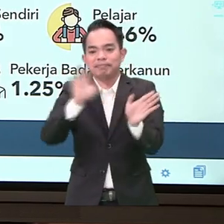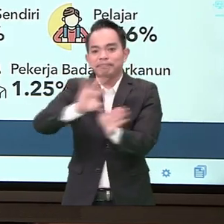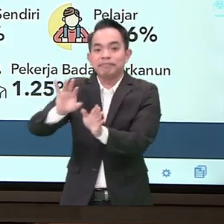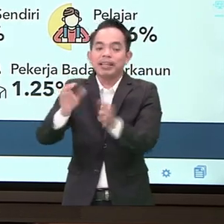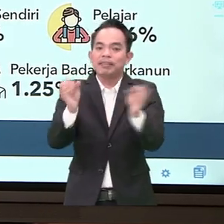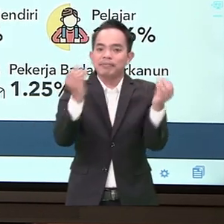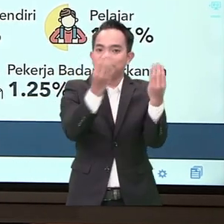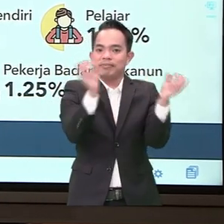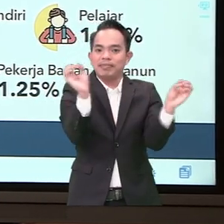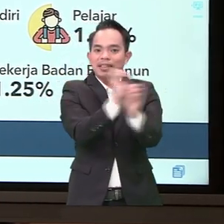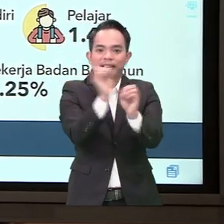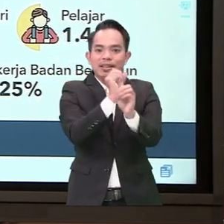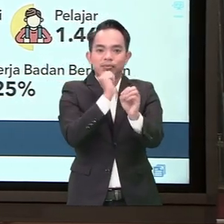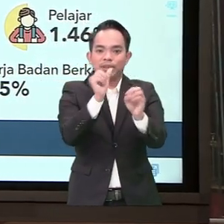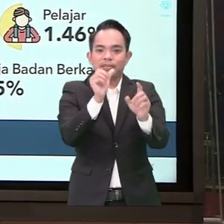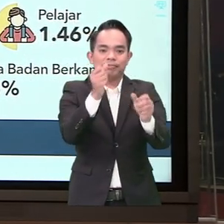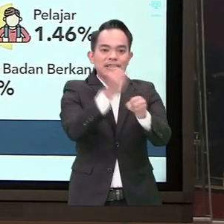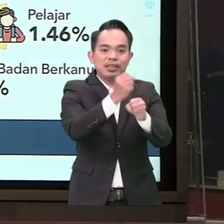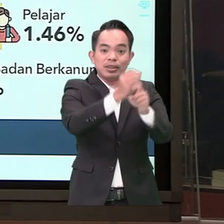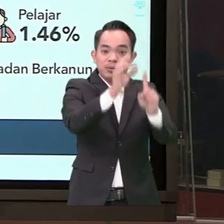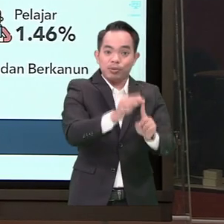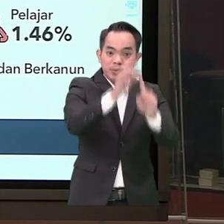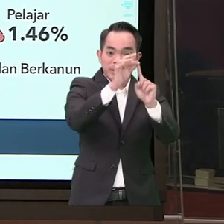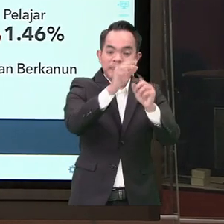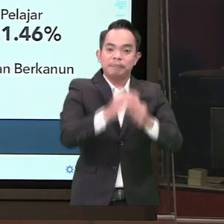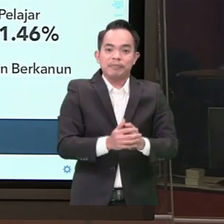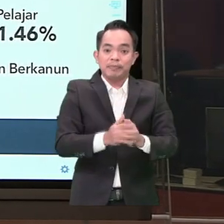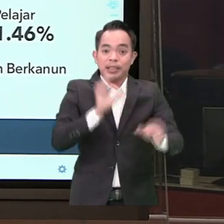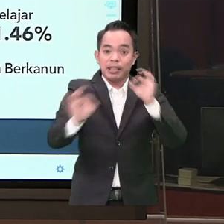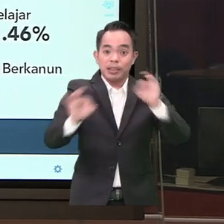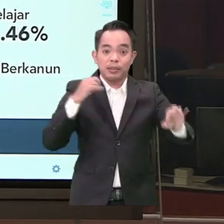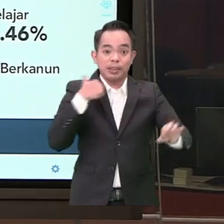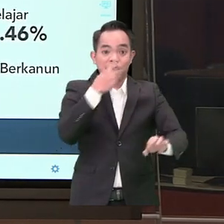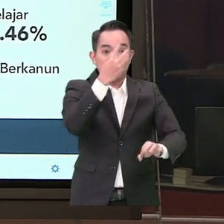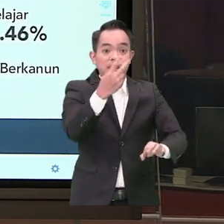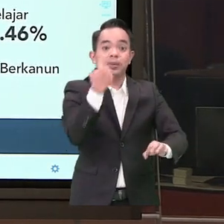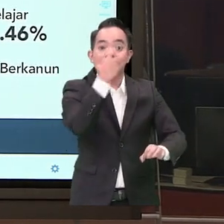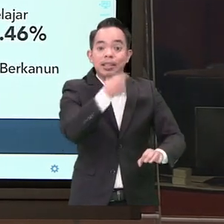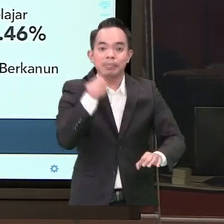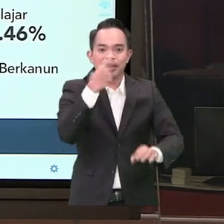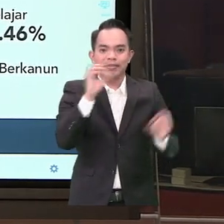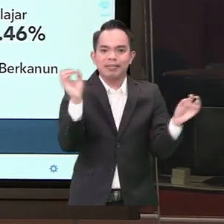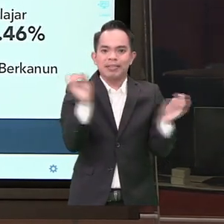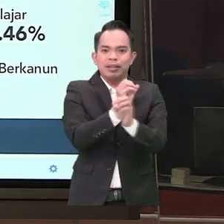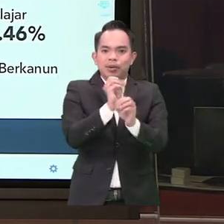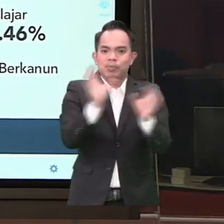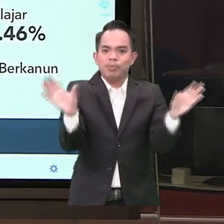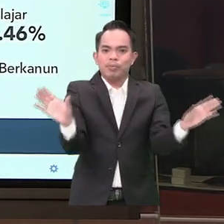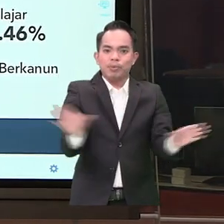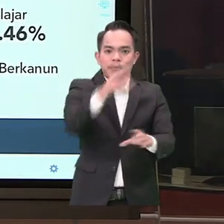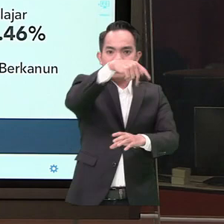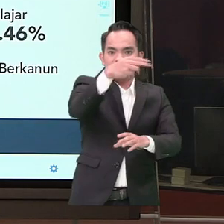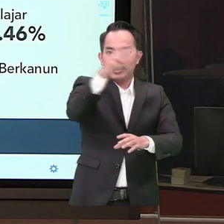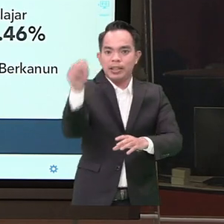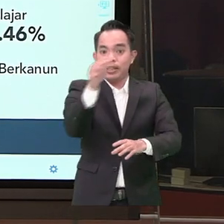data yang ingin saya kongsikan berikutnya yaitu melihat kepada siapa yang tidak menjadikan pihelling ini sebagai